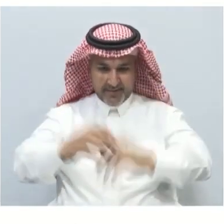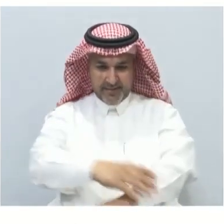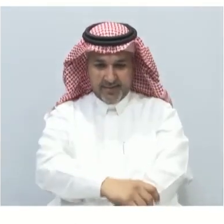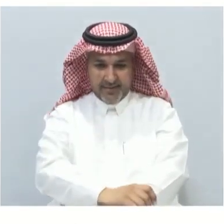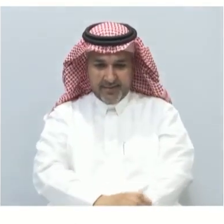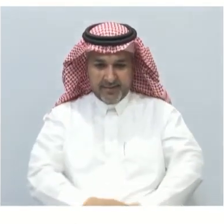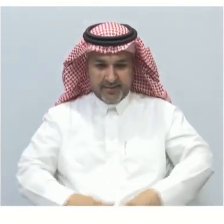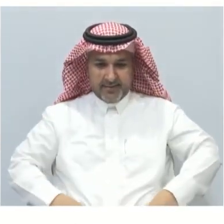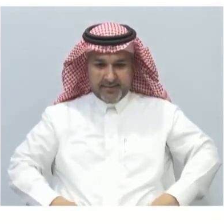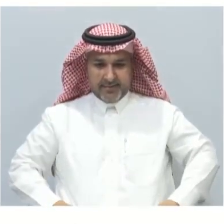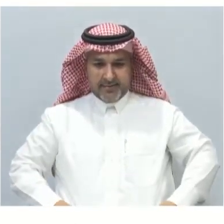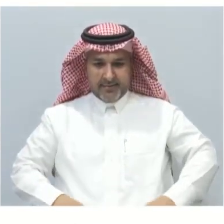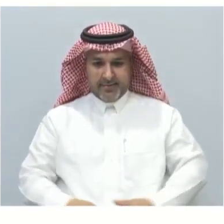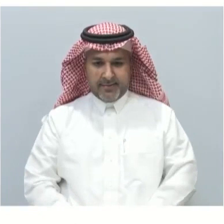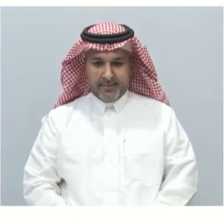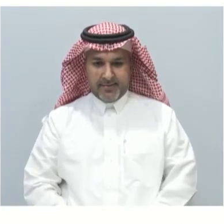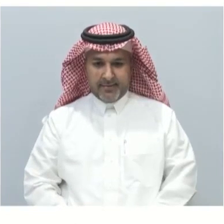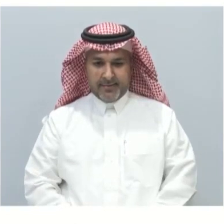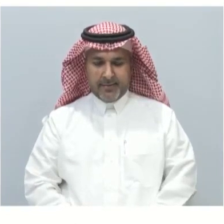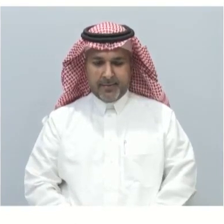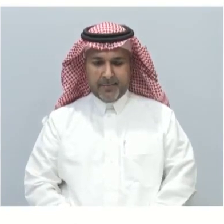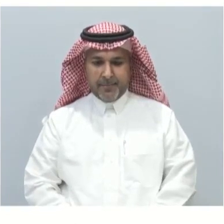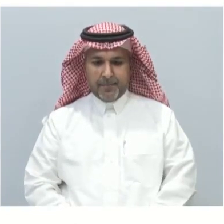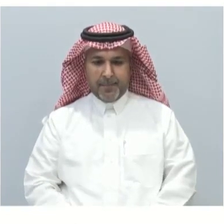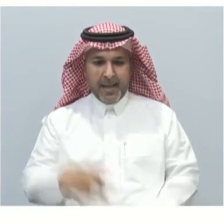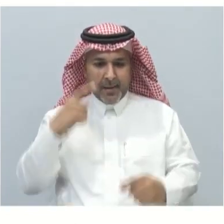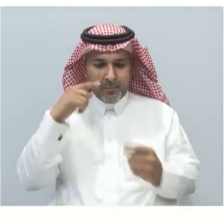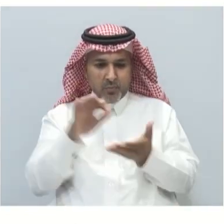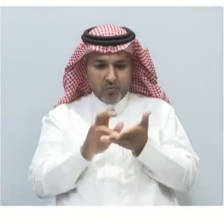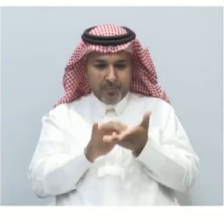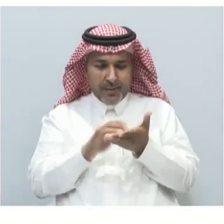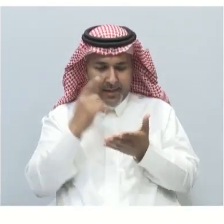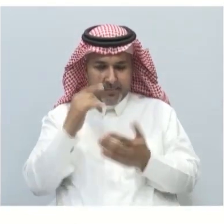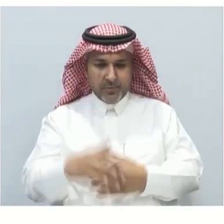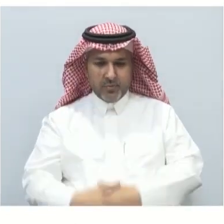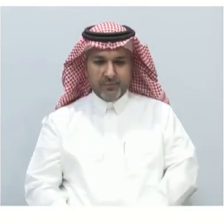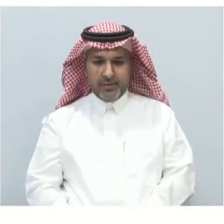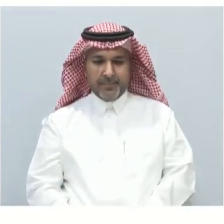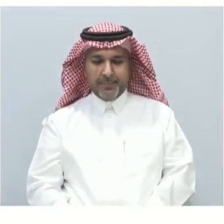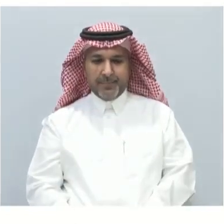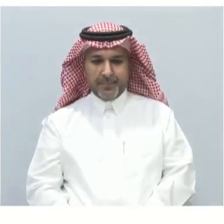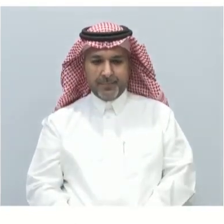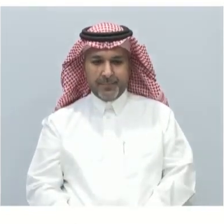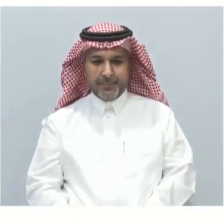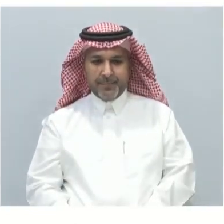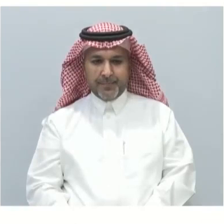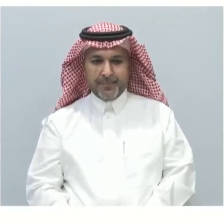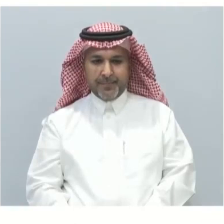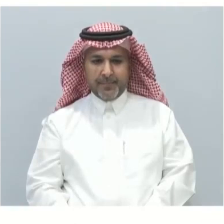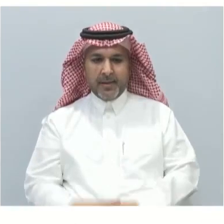15 بهذا الشكل الان نبدا على بركه الله ونحسب بقول